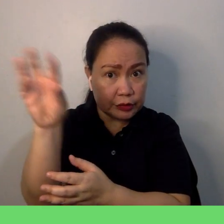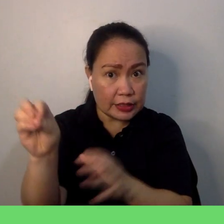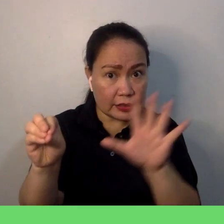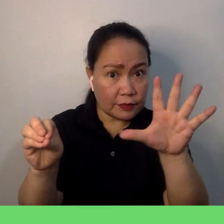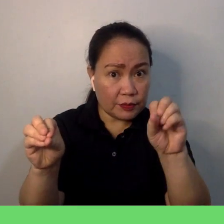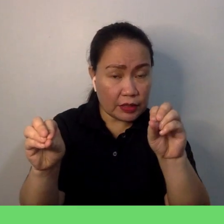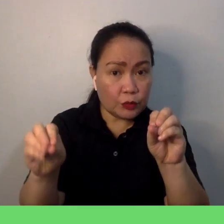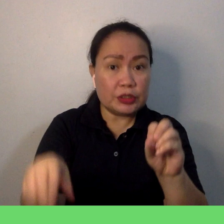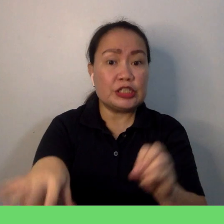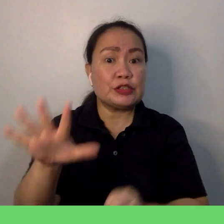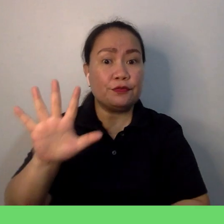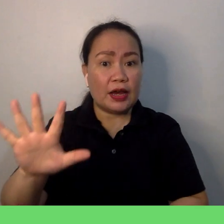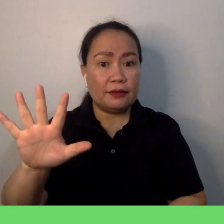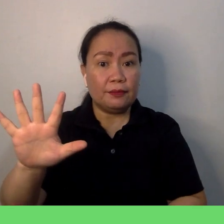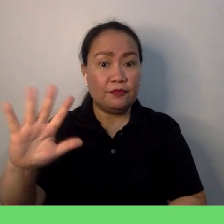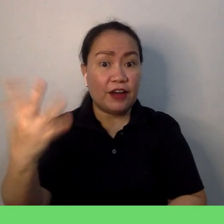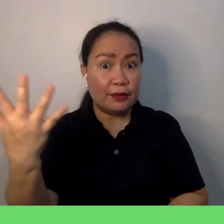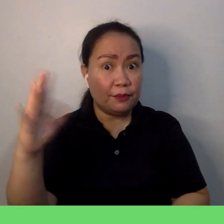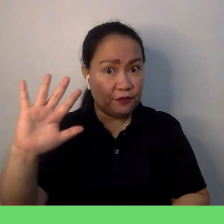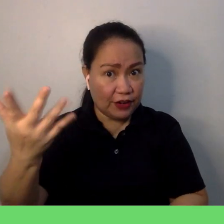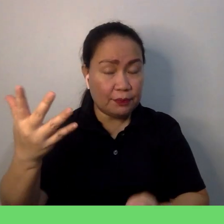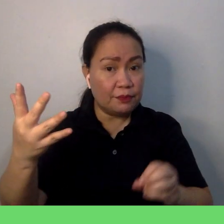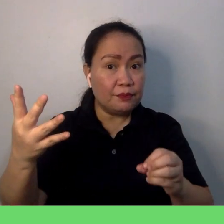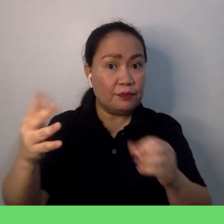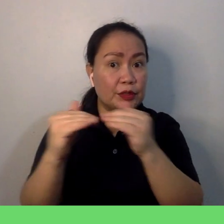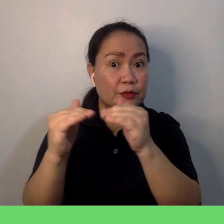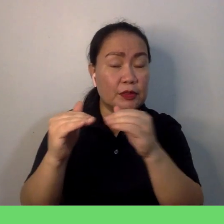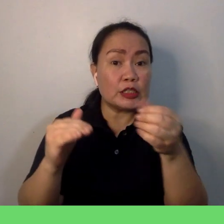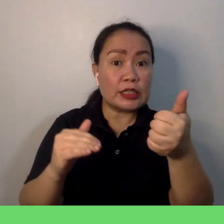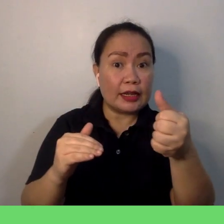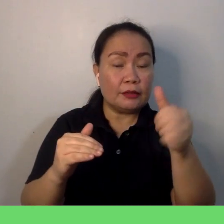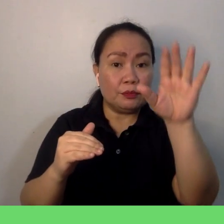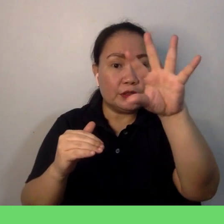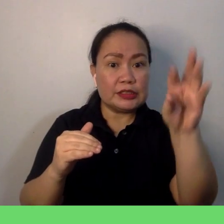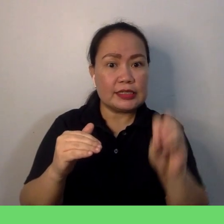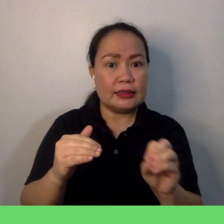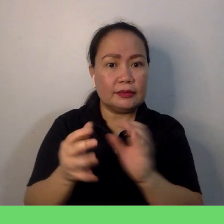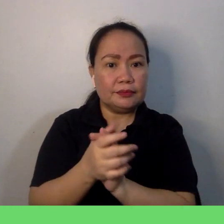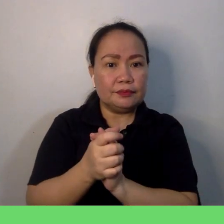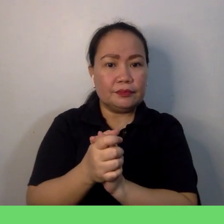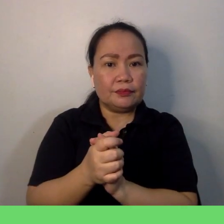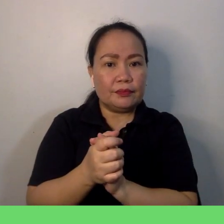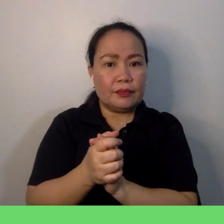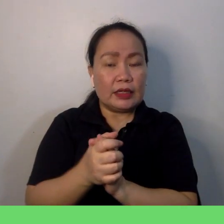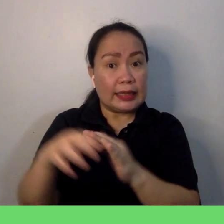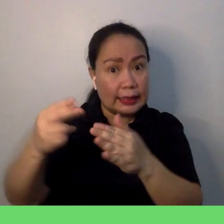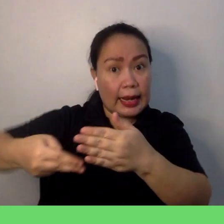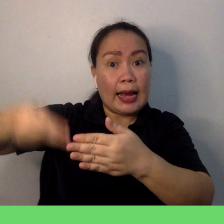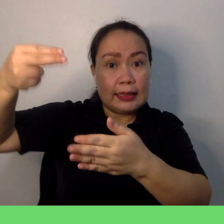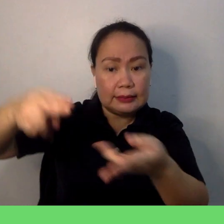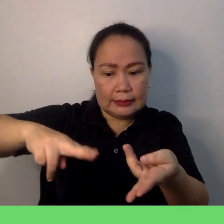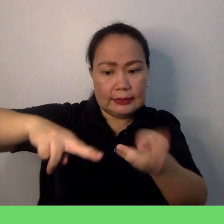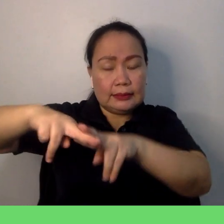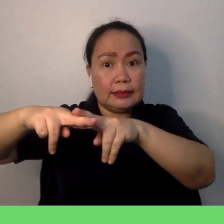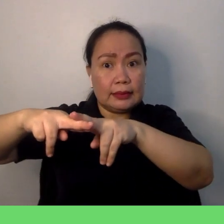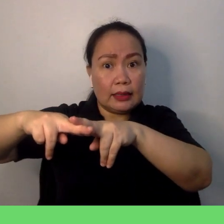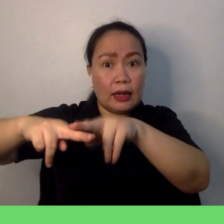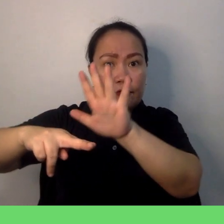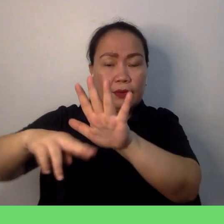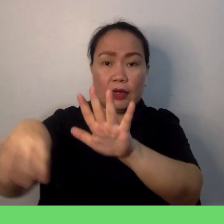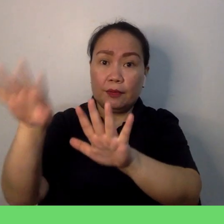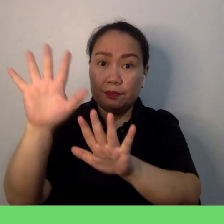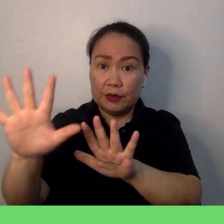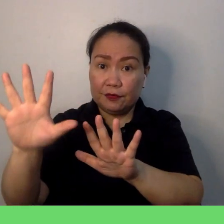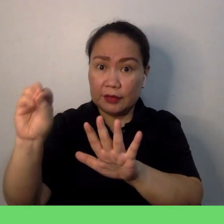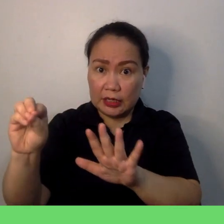sa unang taon na tumaas siya ng 10%, nagtaas siya ng 5 pesos, which is 10% ng